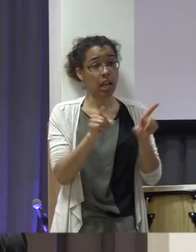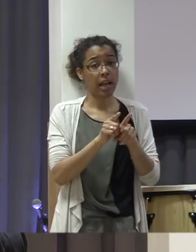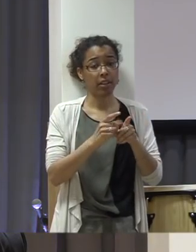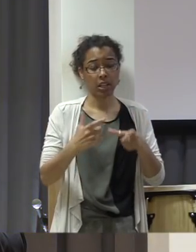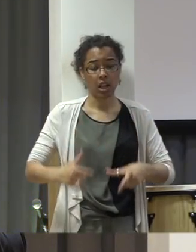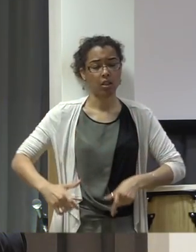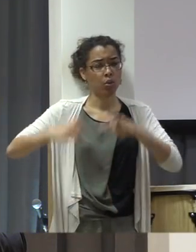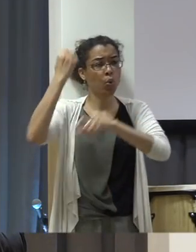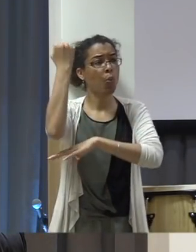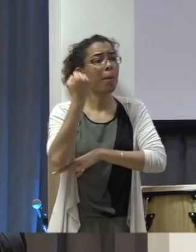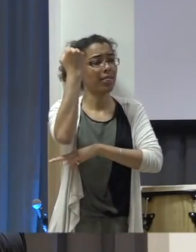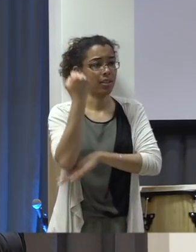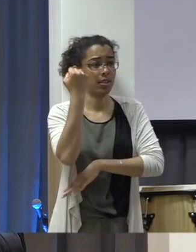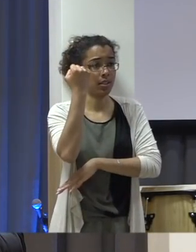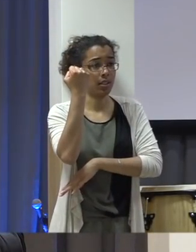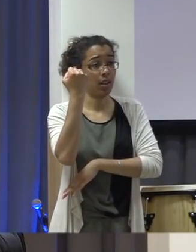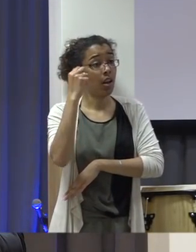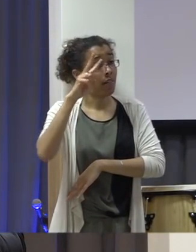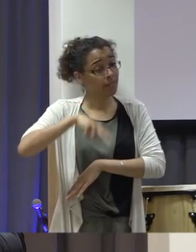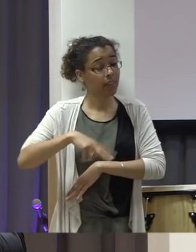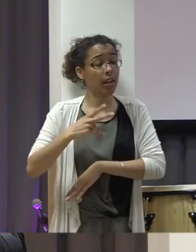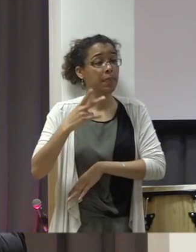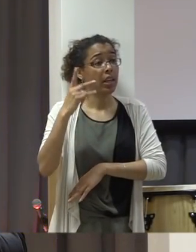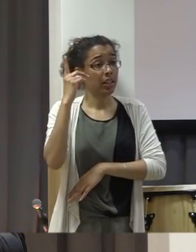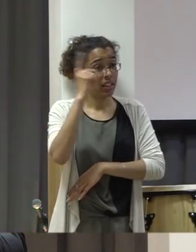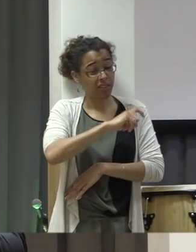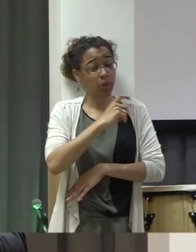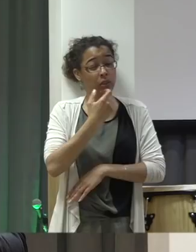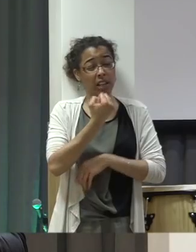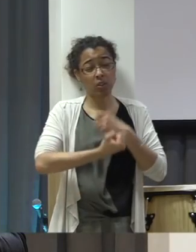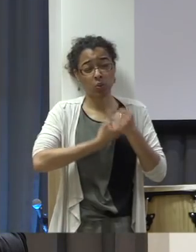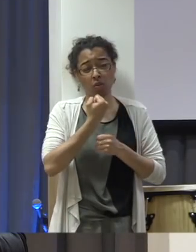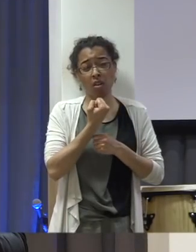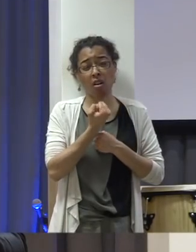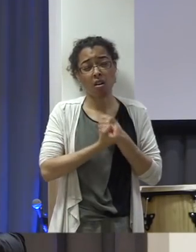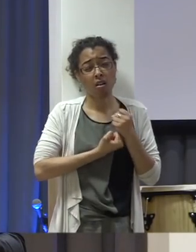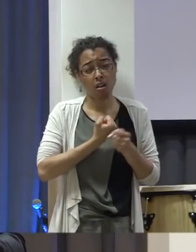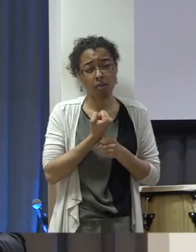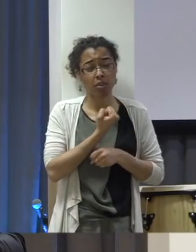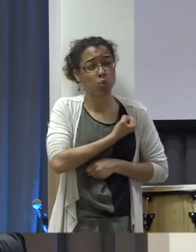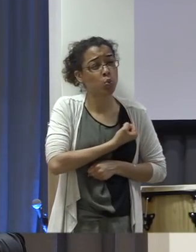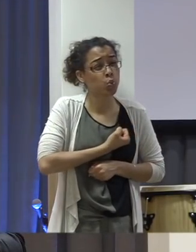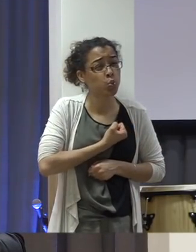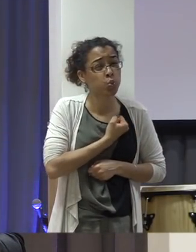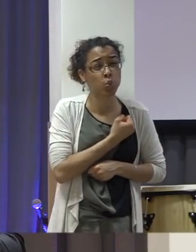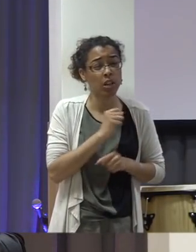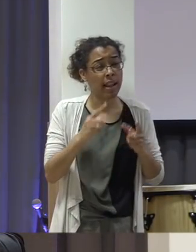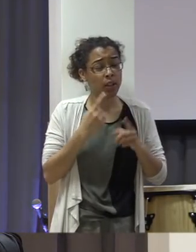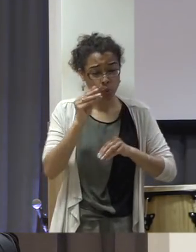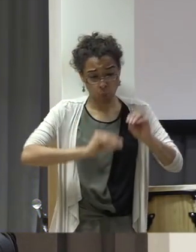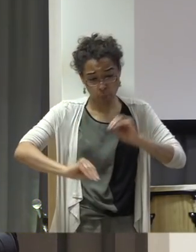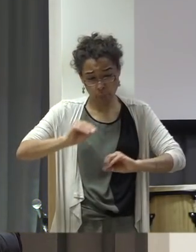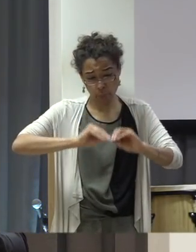Montparnasse. Oui, des difficultés, des souffrances, la douleur, s'occuper sans